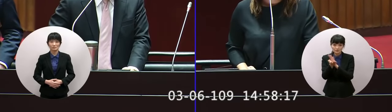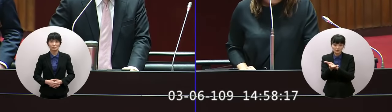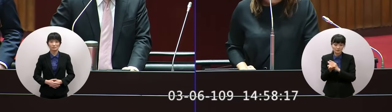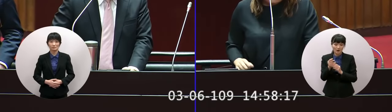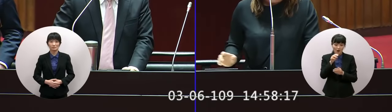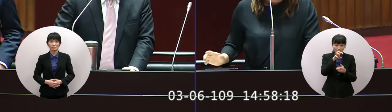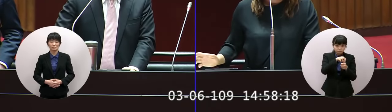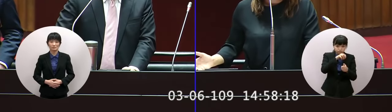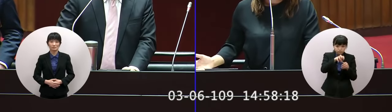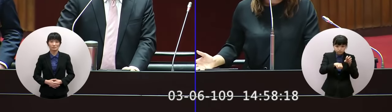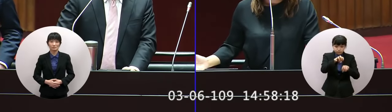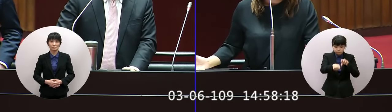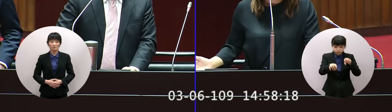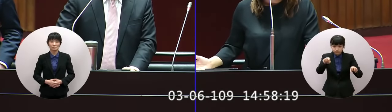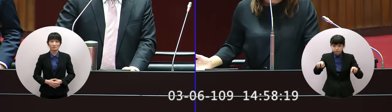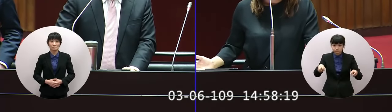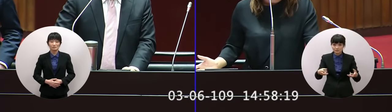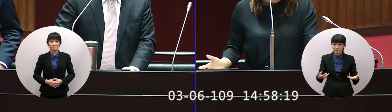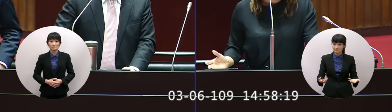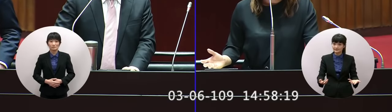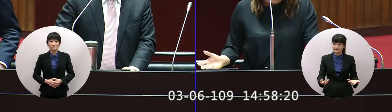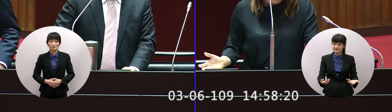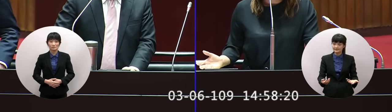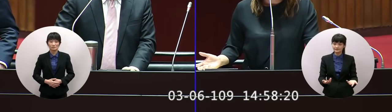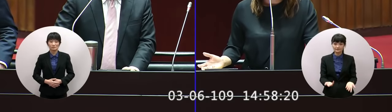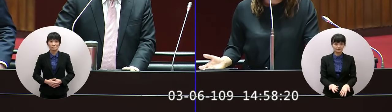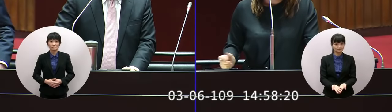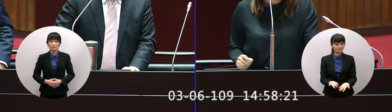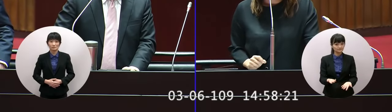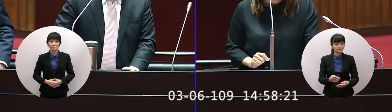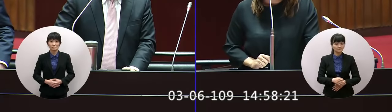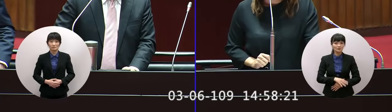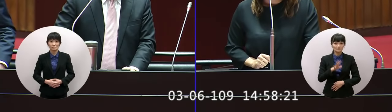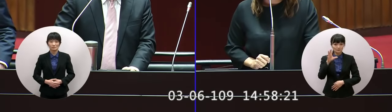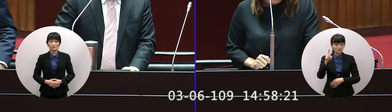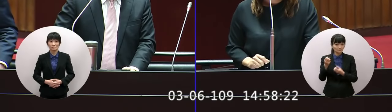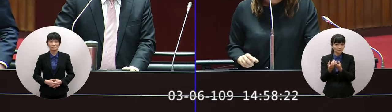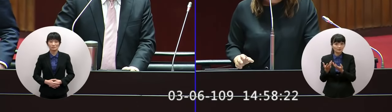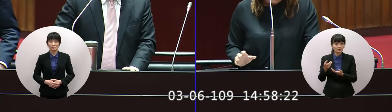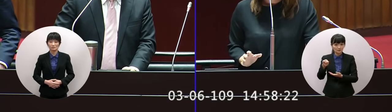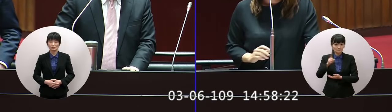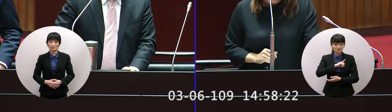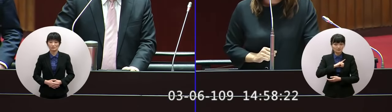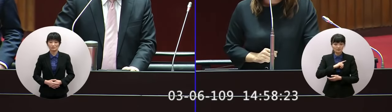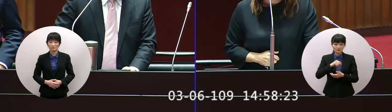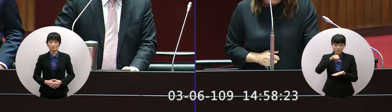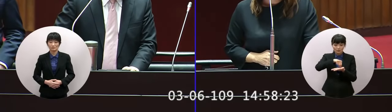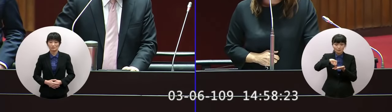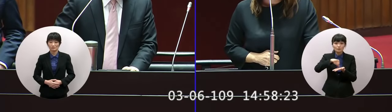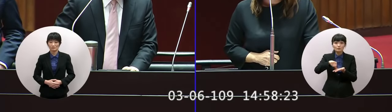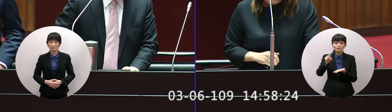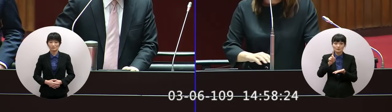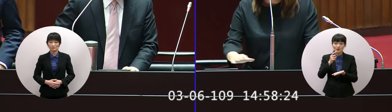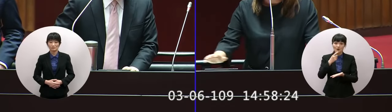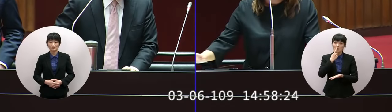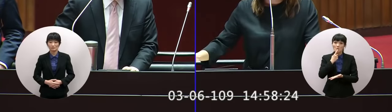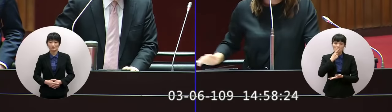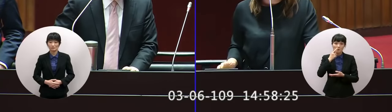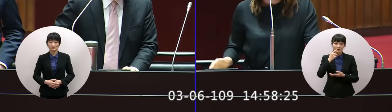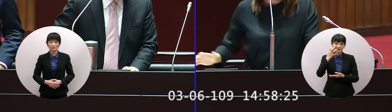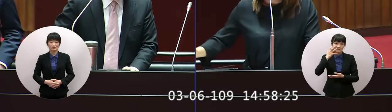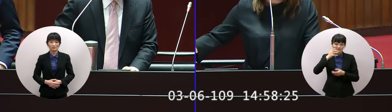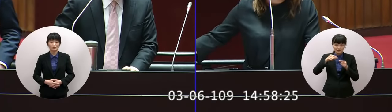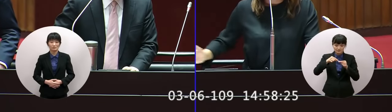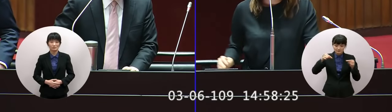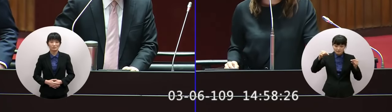整理。我们有一个案子，他像他种那个辣椒他还不是拿去卖哦，他就是把它